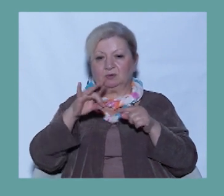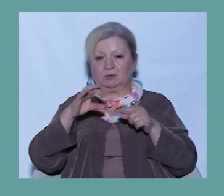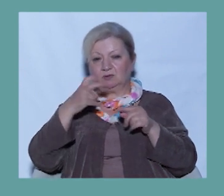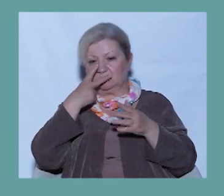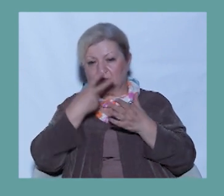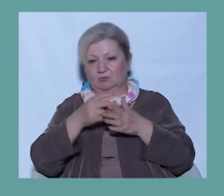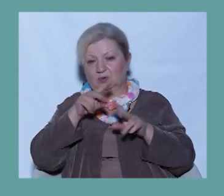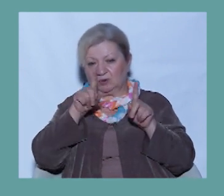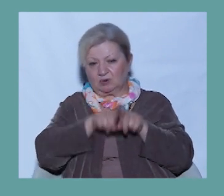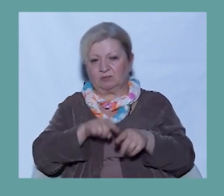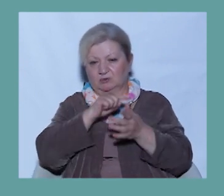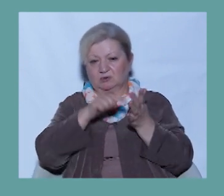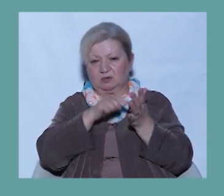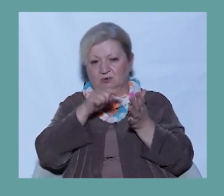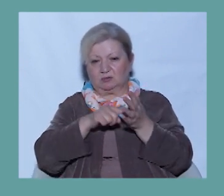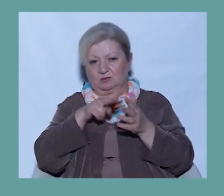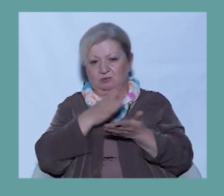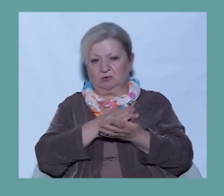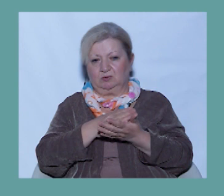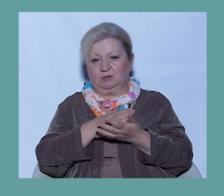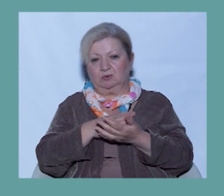ტრანსფორმატორებსაც, იგივე საკითხები